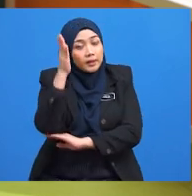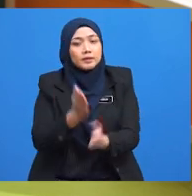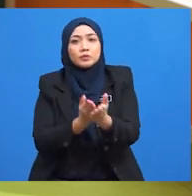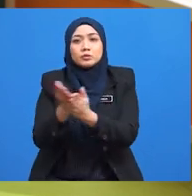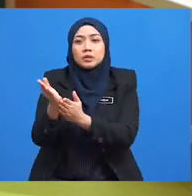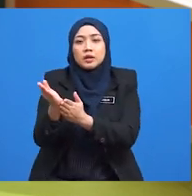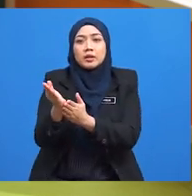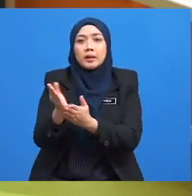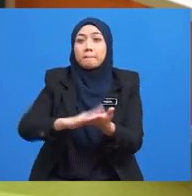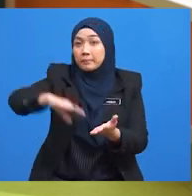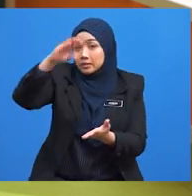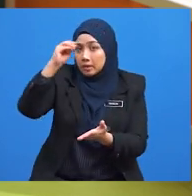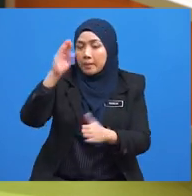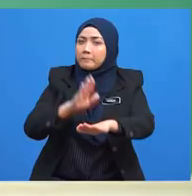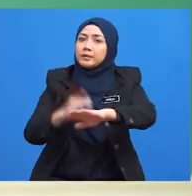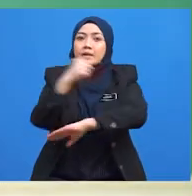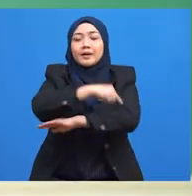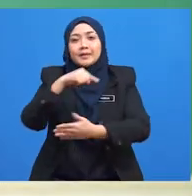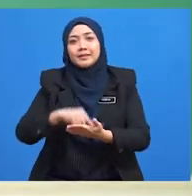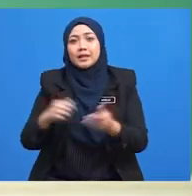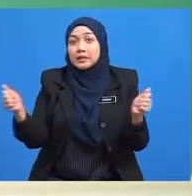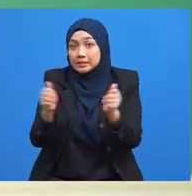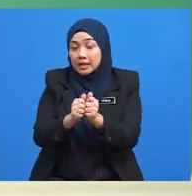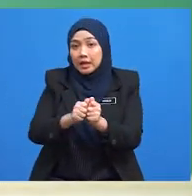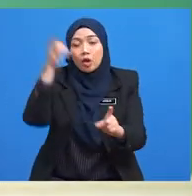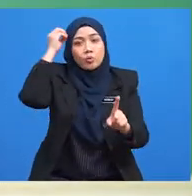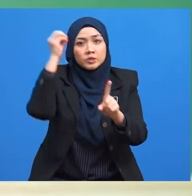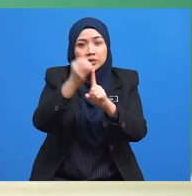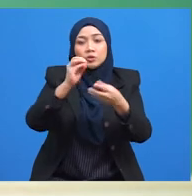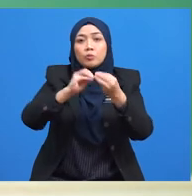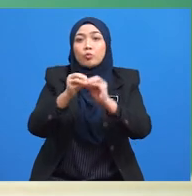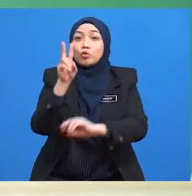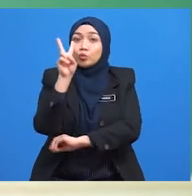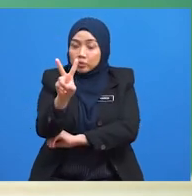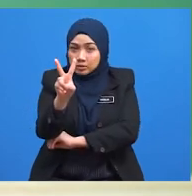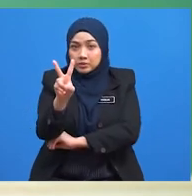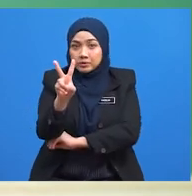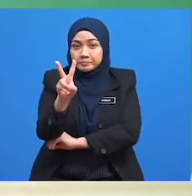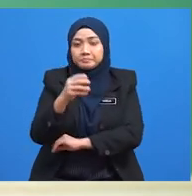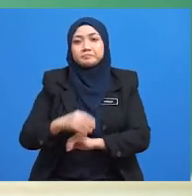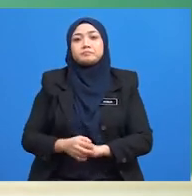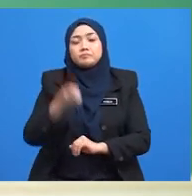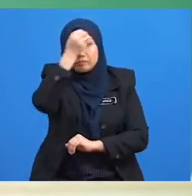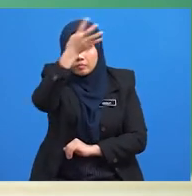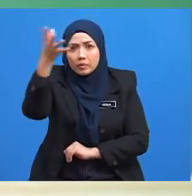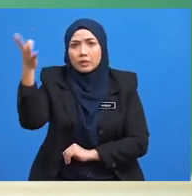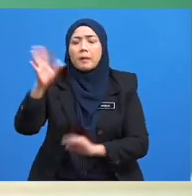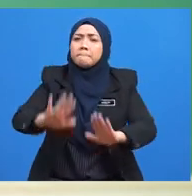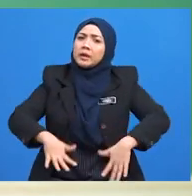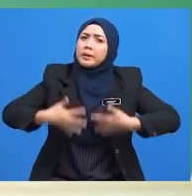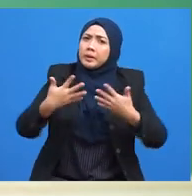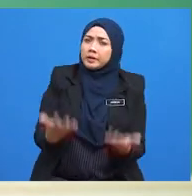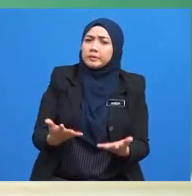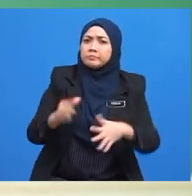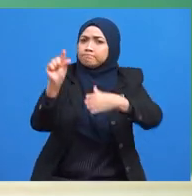pembelajaran kita pada hari ini dengan objektif pembelajaran yang kedua, iaitu menjelaskan